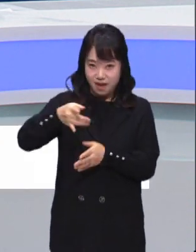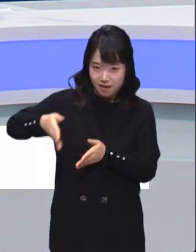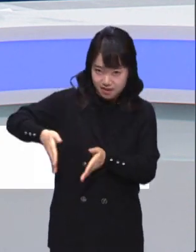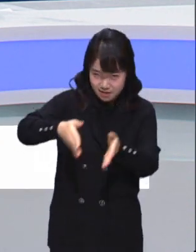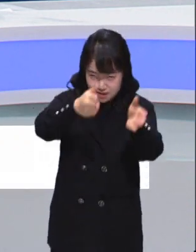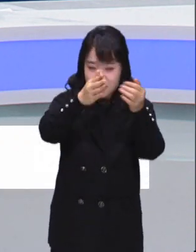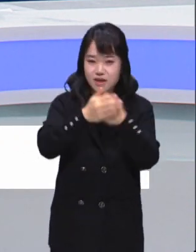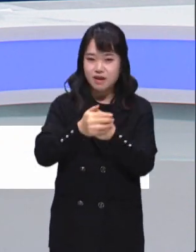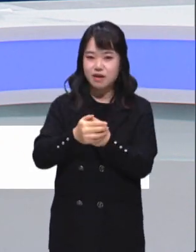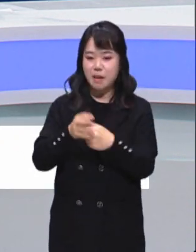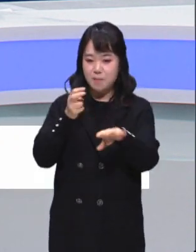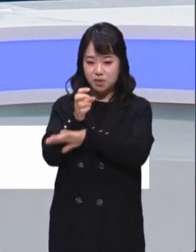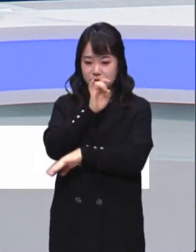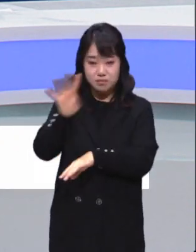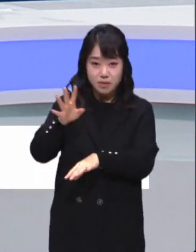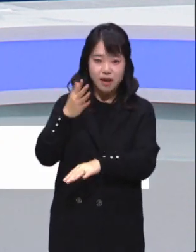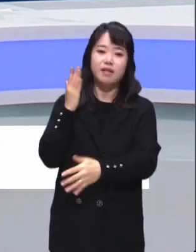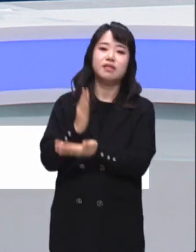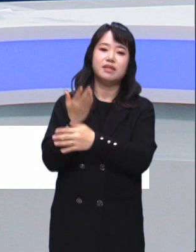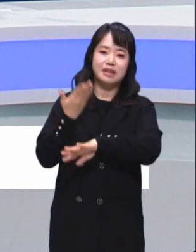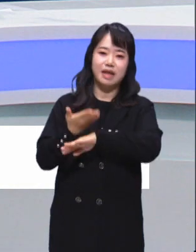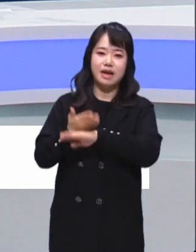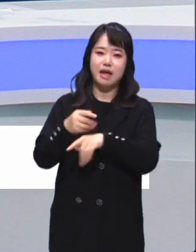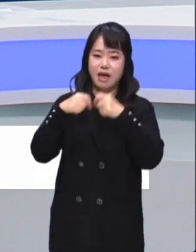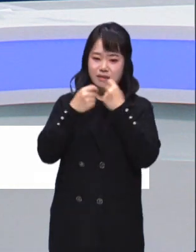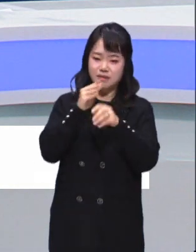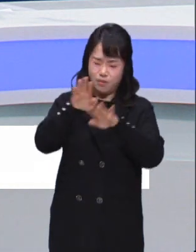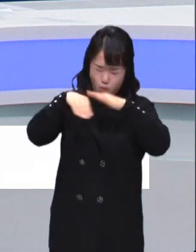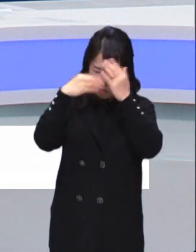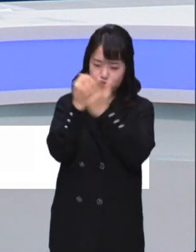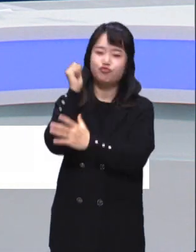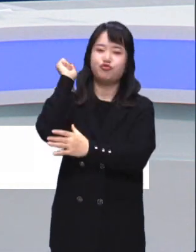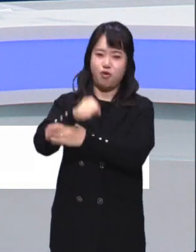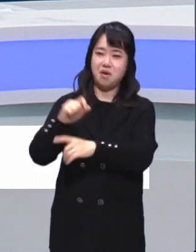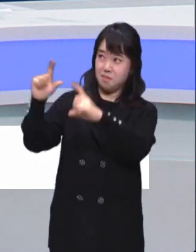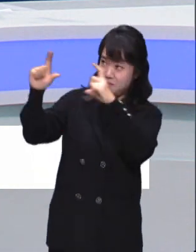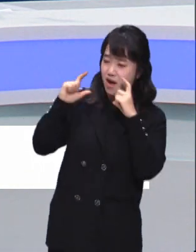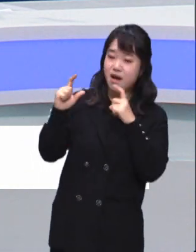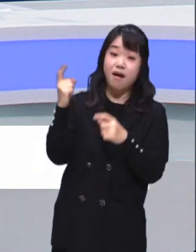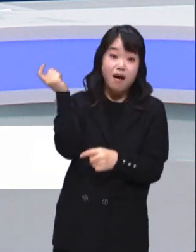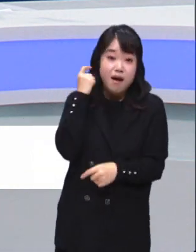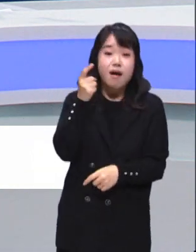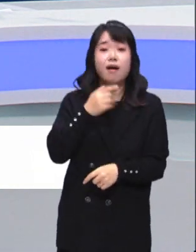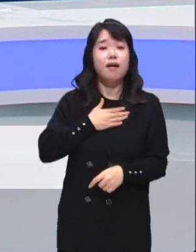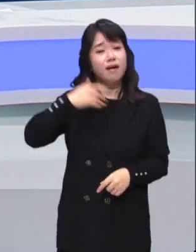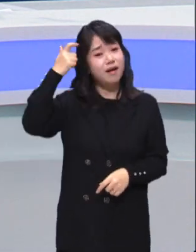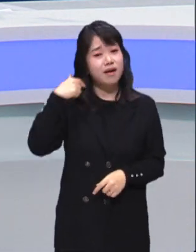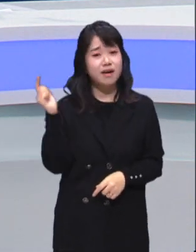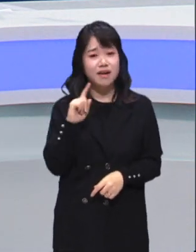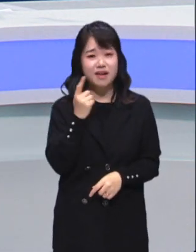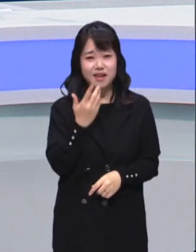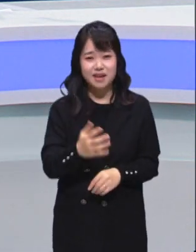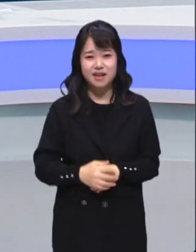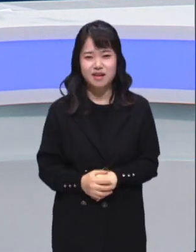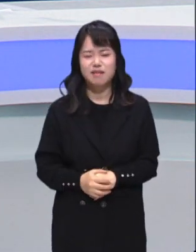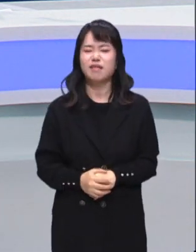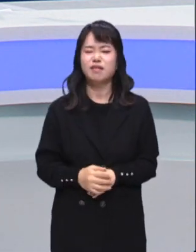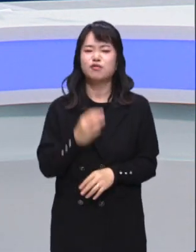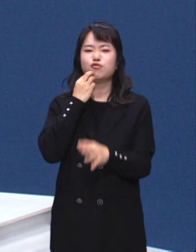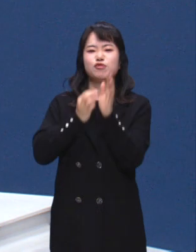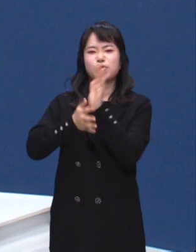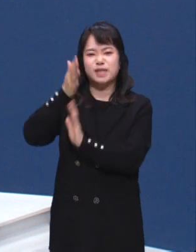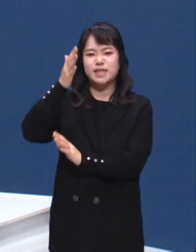지정되는데 일단 여기에 대한 서울시 결정에 대한 입장을 들어보셨을 때는 어떠셨나요 서울시에서 성급하고